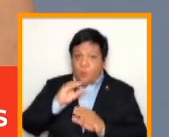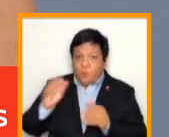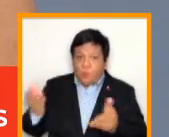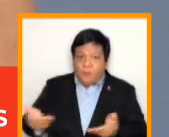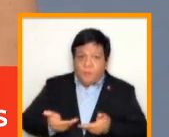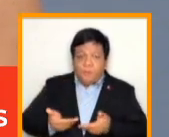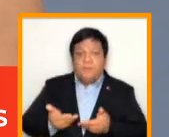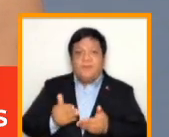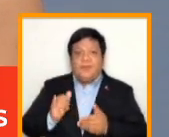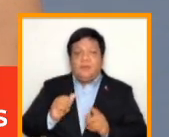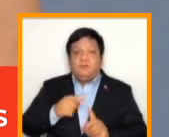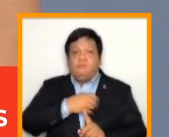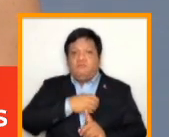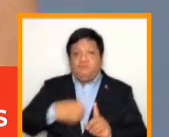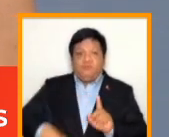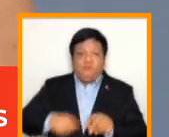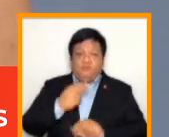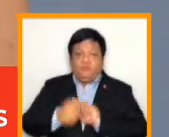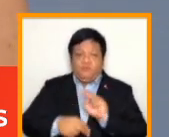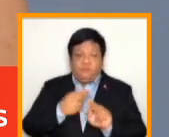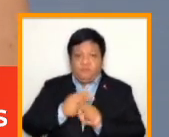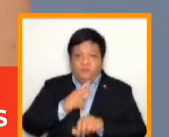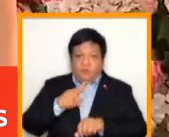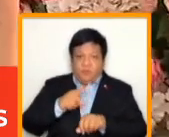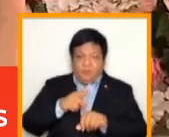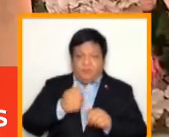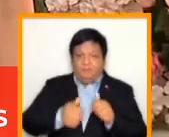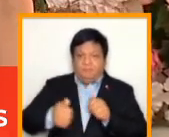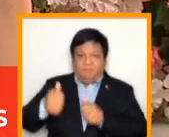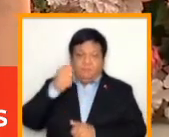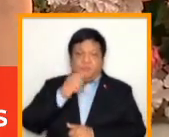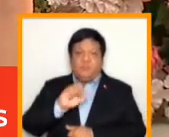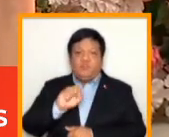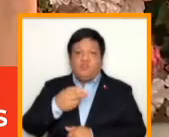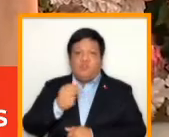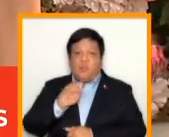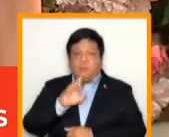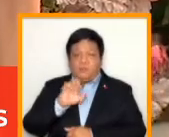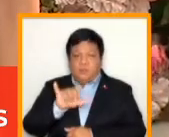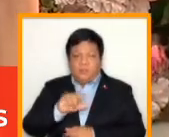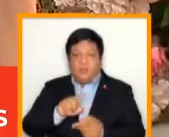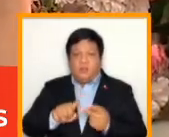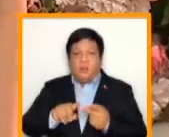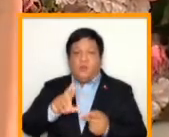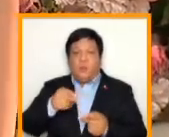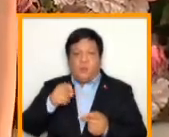pageant director Shamsi Supsup Lee at presidential spokesperson Harry Roque.